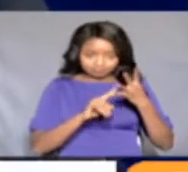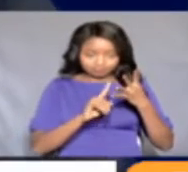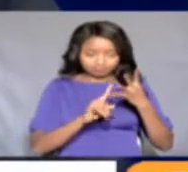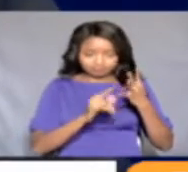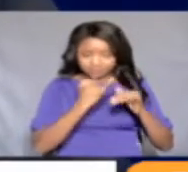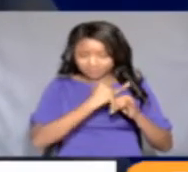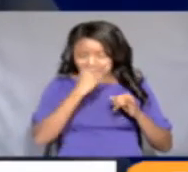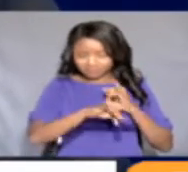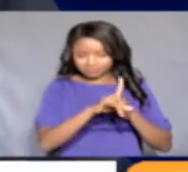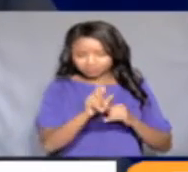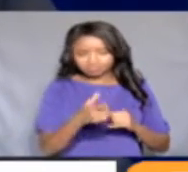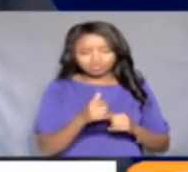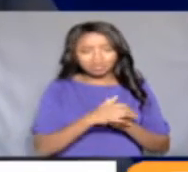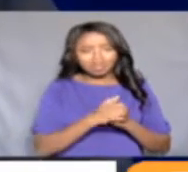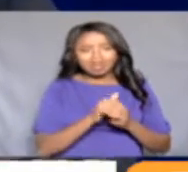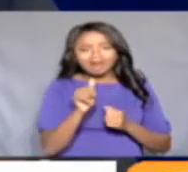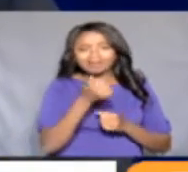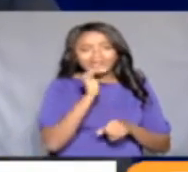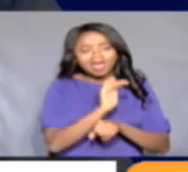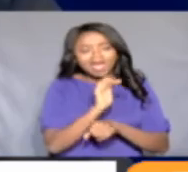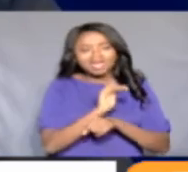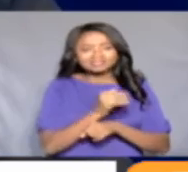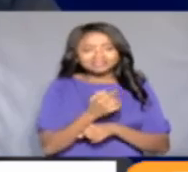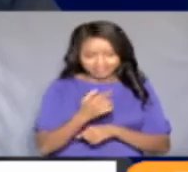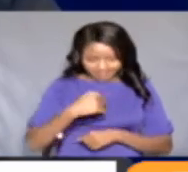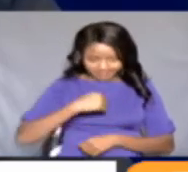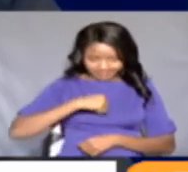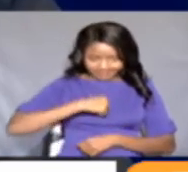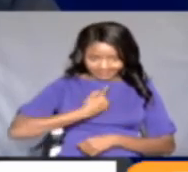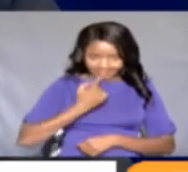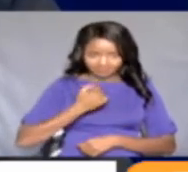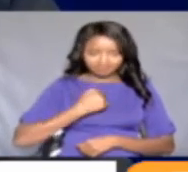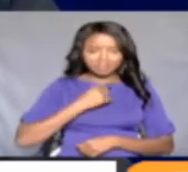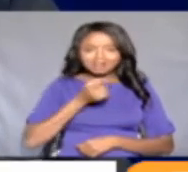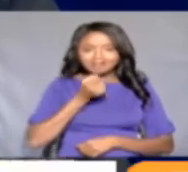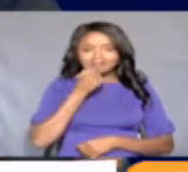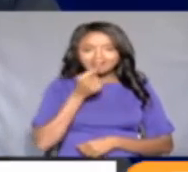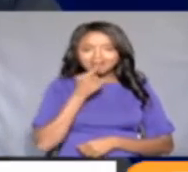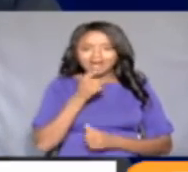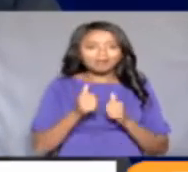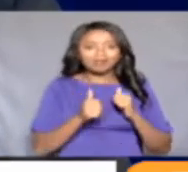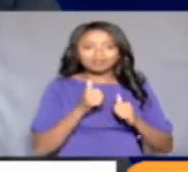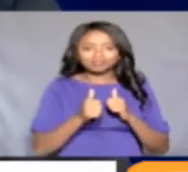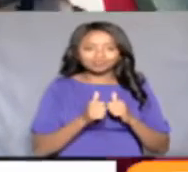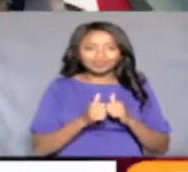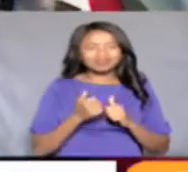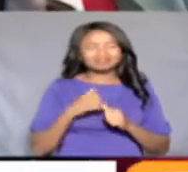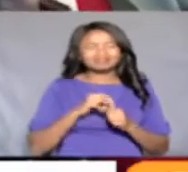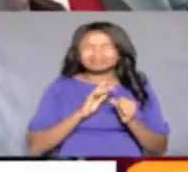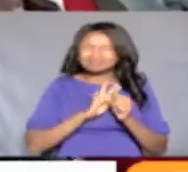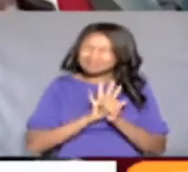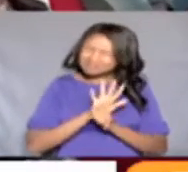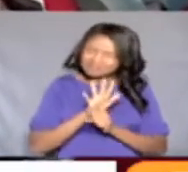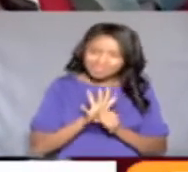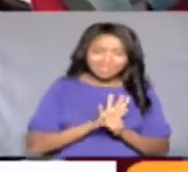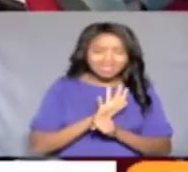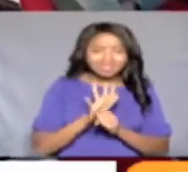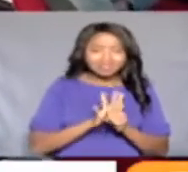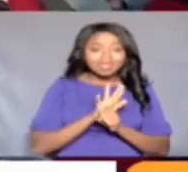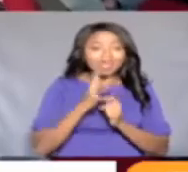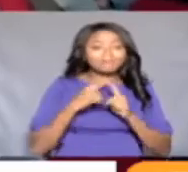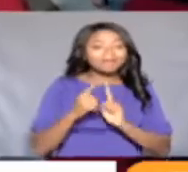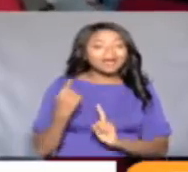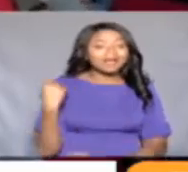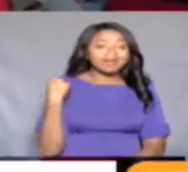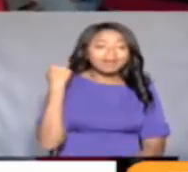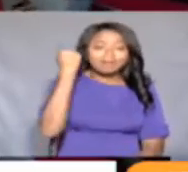pale ameuliza madawa gani yale nimeyatumia. Ni mengi, siwezi taja yote. Ya kwanza kabisa ile